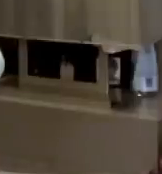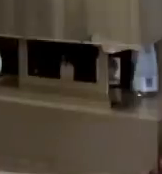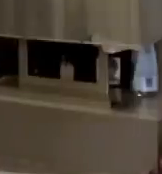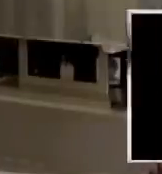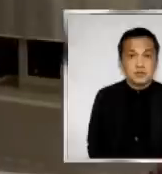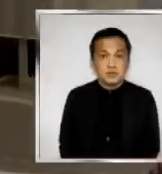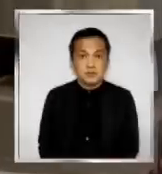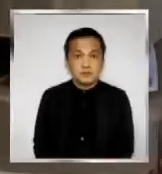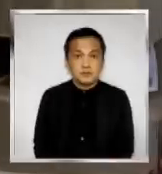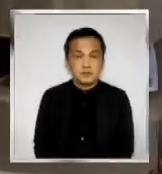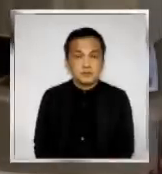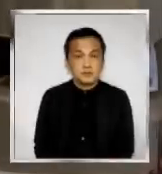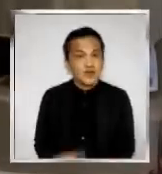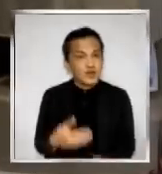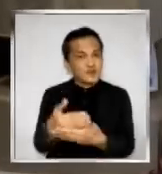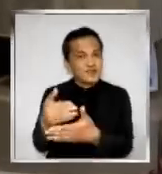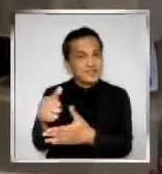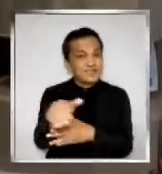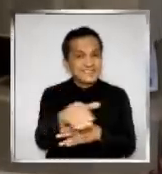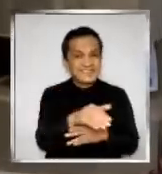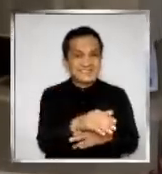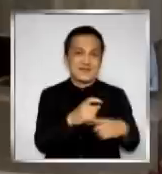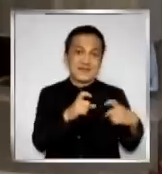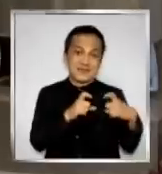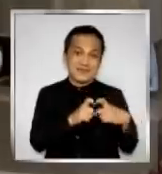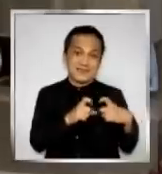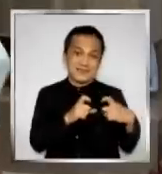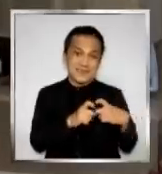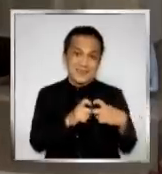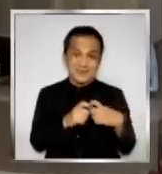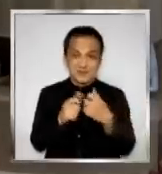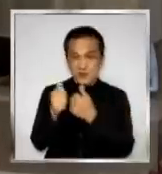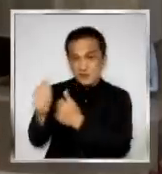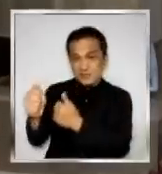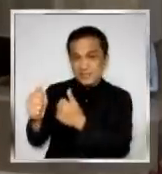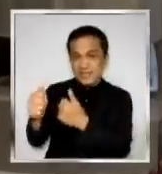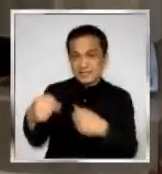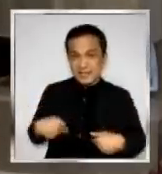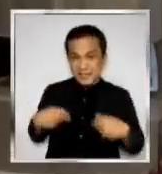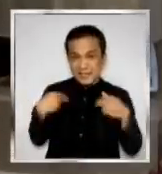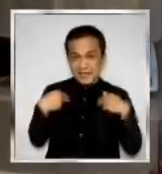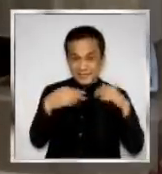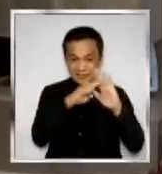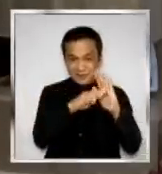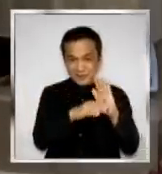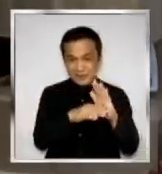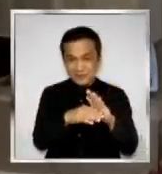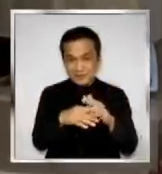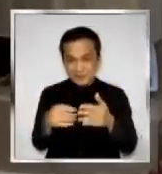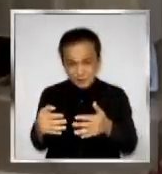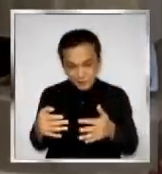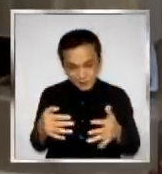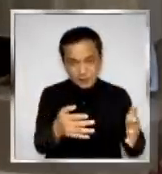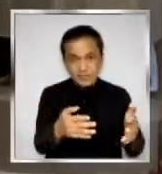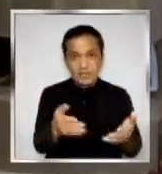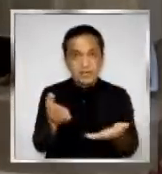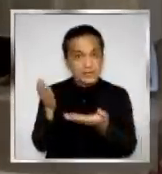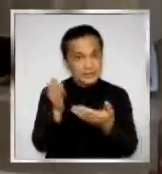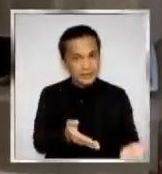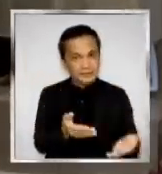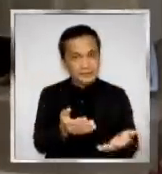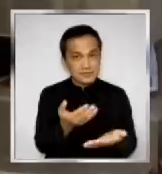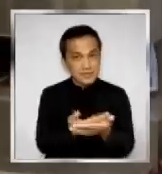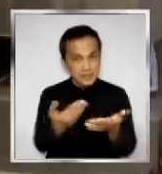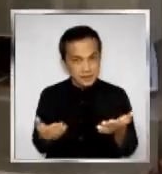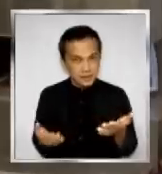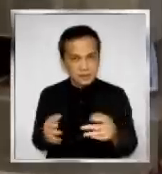Good evening mga kapuso! Mula sa pagsunod sa mga health protocol hanggang sa mga gamit na dadalhin, todo prepare na si Heart